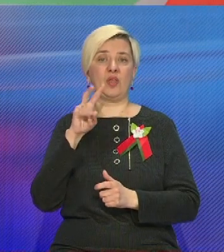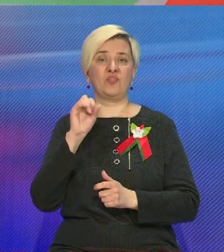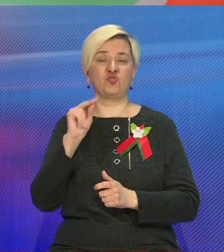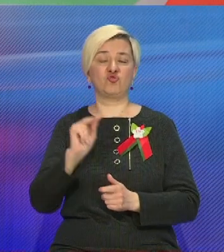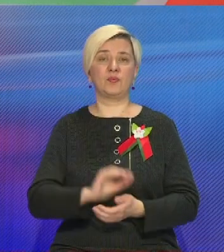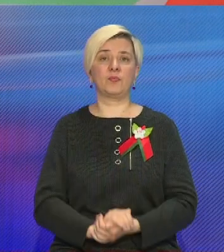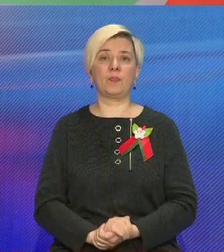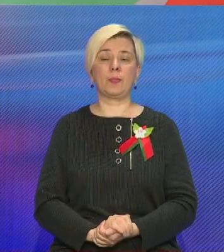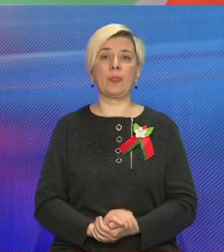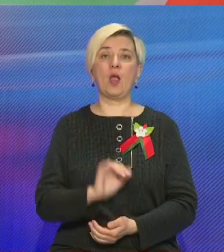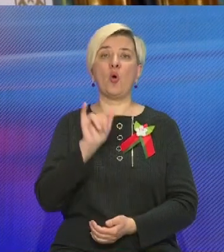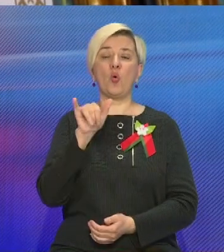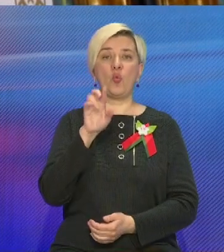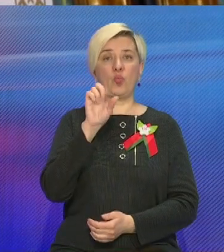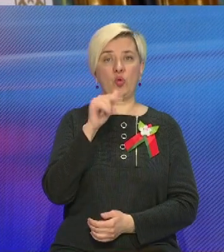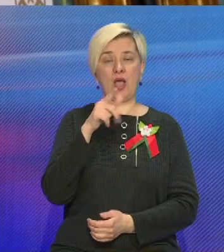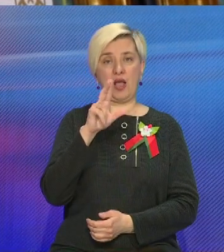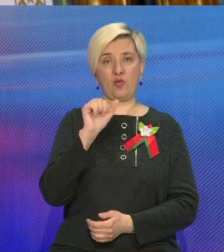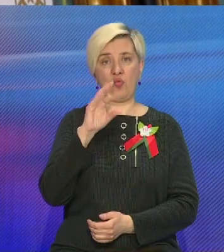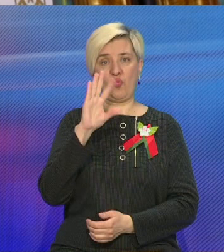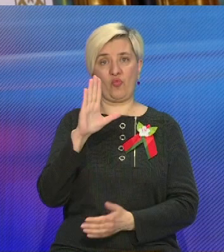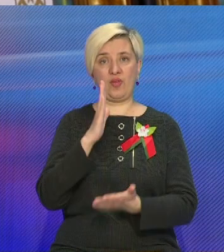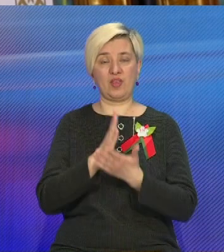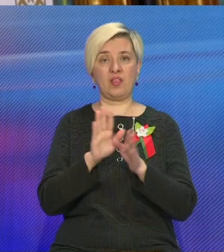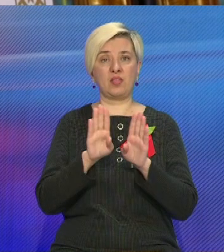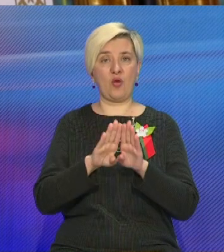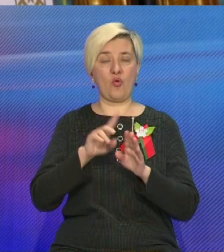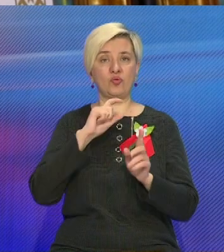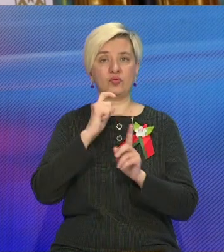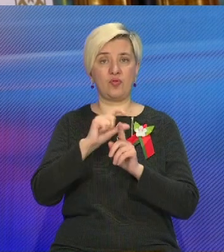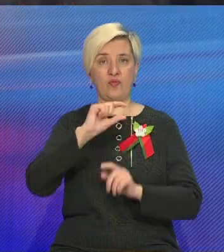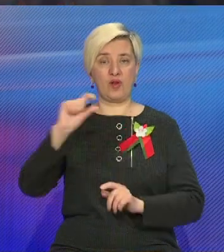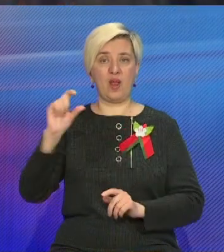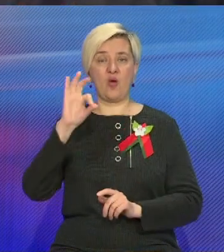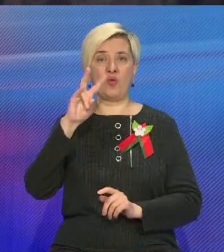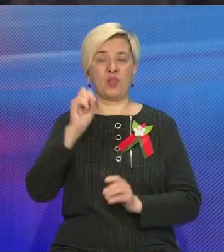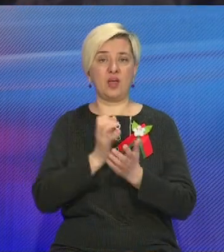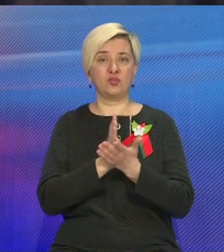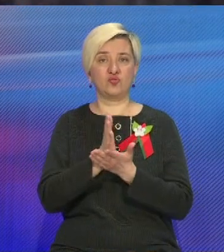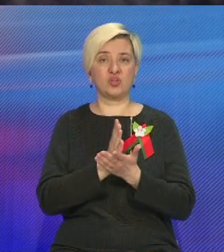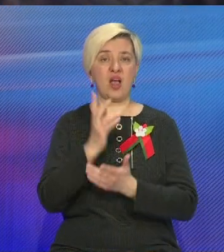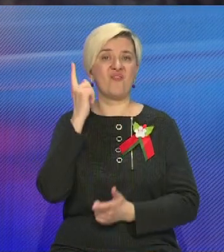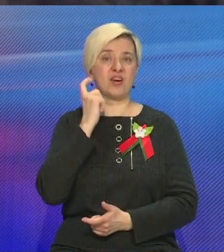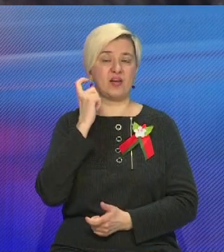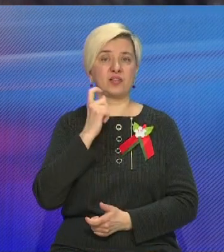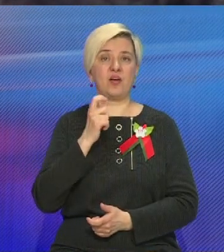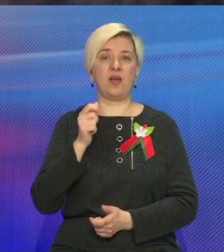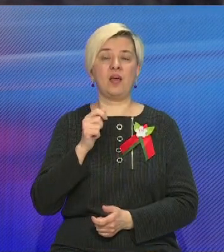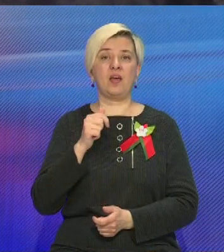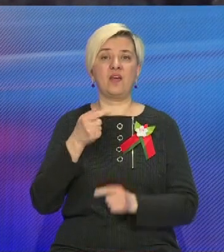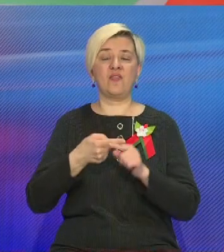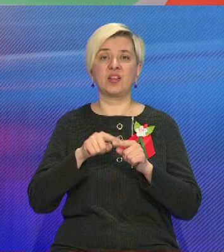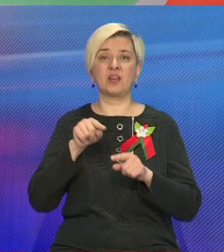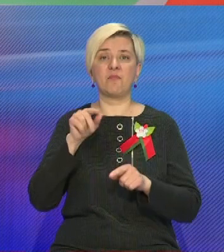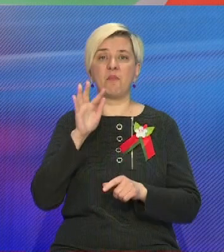У Булгакова есть такое выражение: она служила в радио. Вот в этот момент я реально на долю секунды я подумала, а я служу в радио. Это